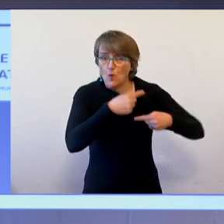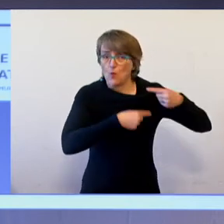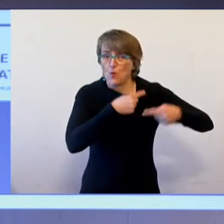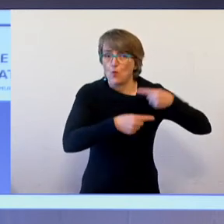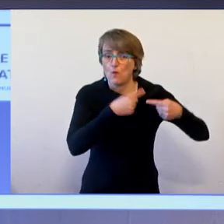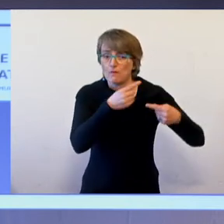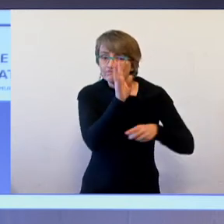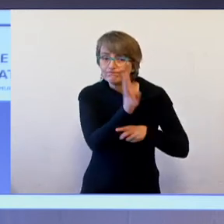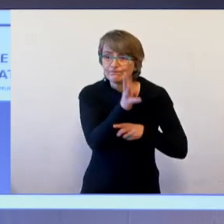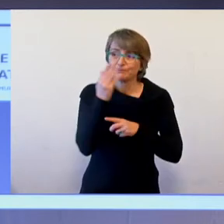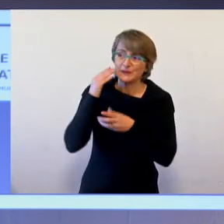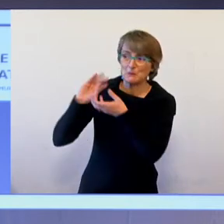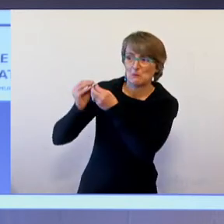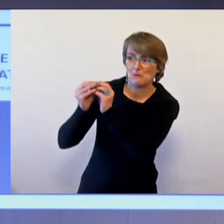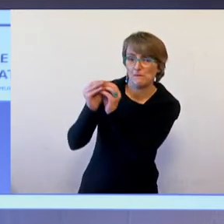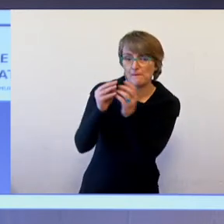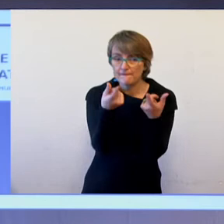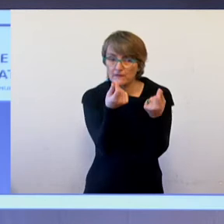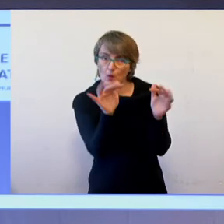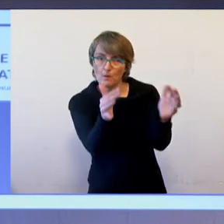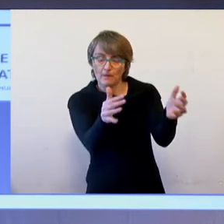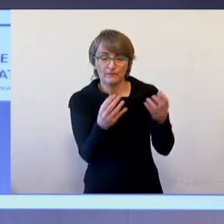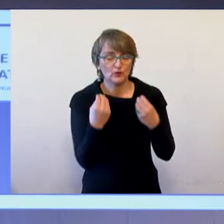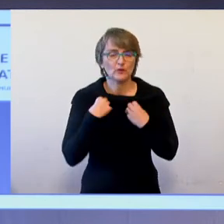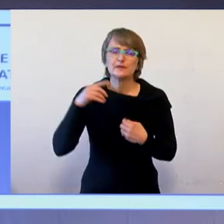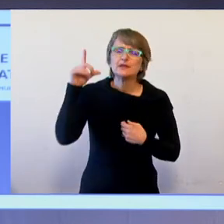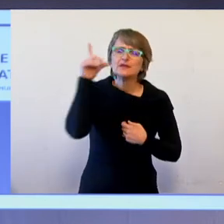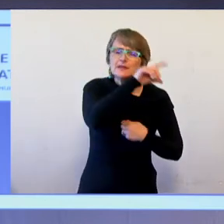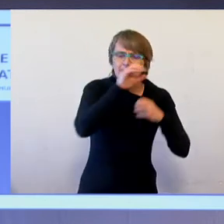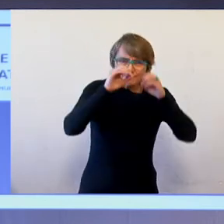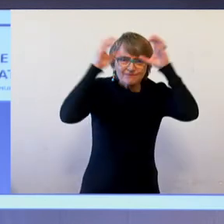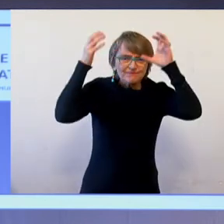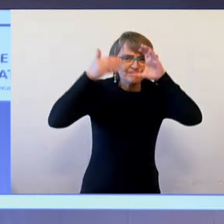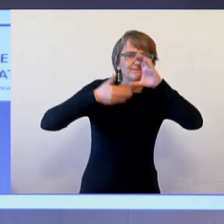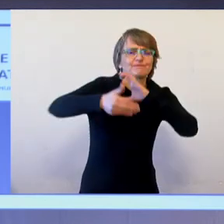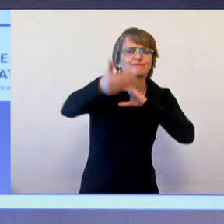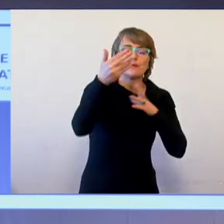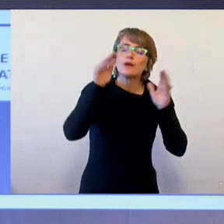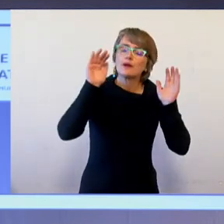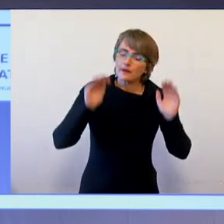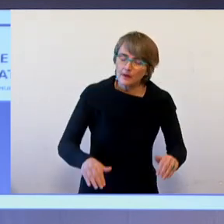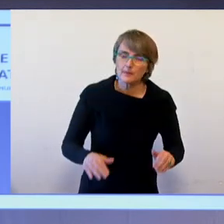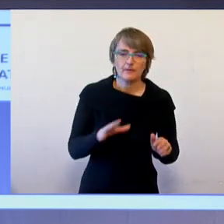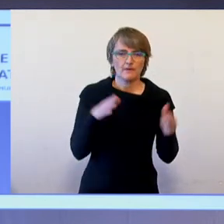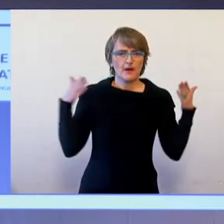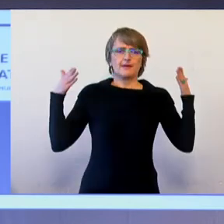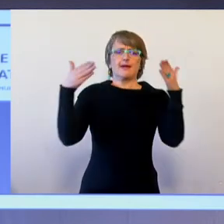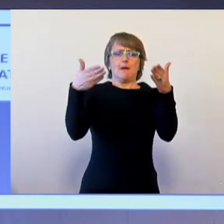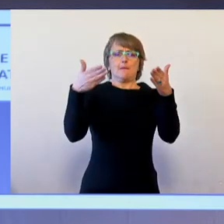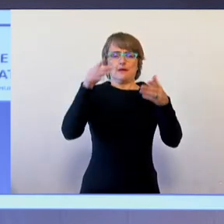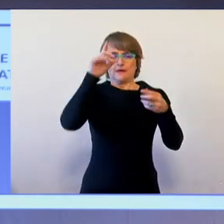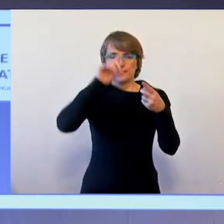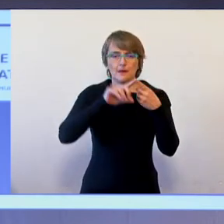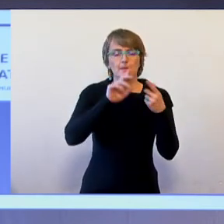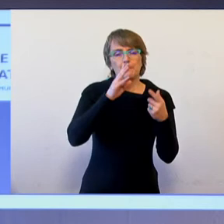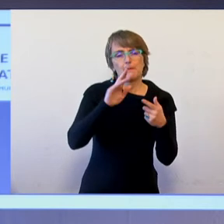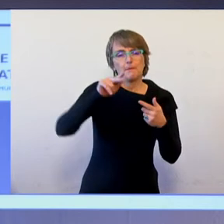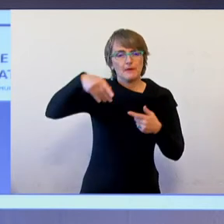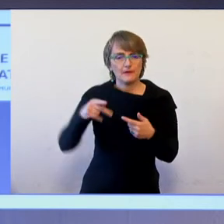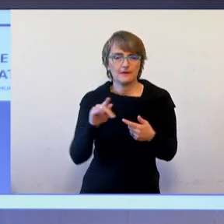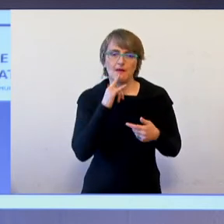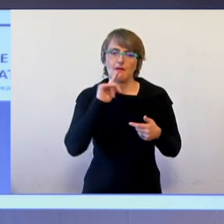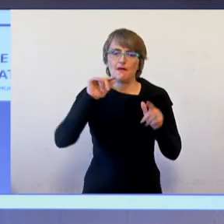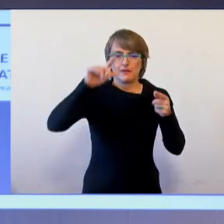Cette période rend difficile un travail prospectif, mais nous nous sommes donné un cap avec la récente PPI et nous souhaitons nous y tenir sans augmenter